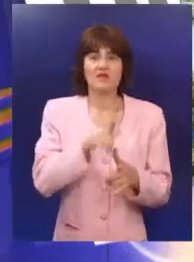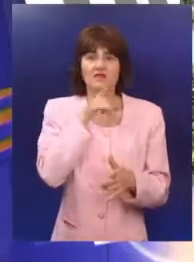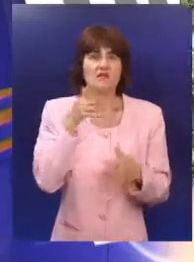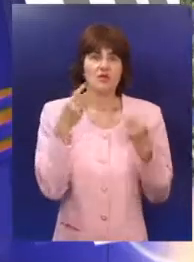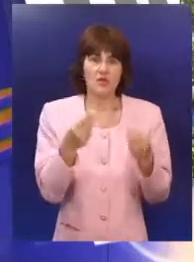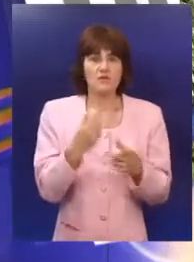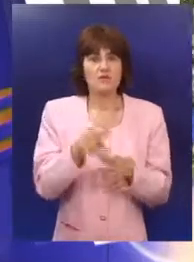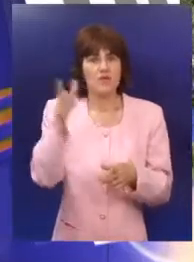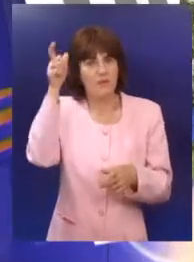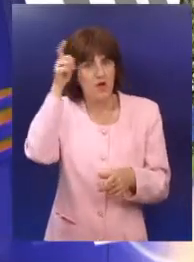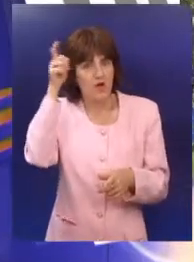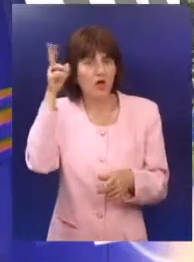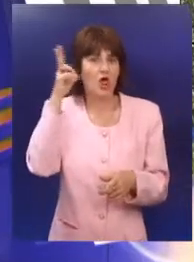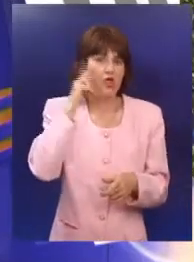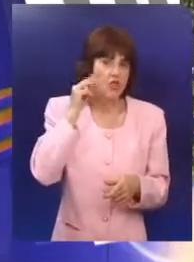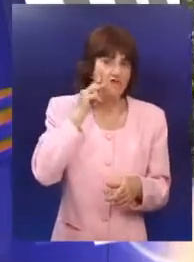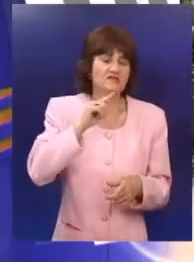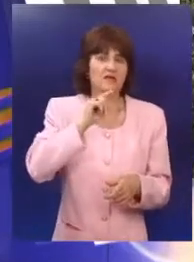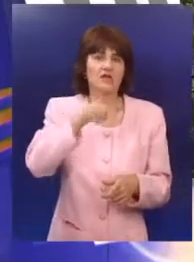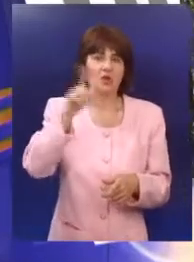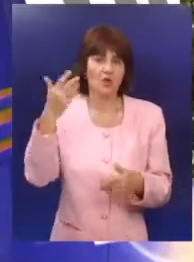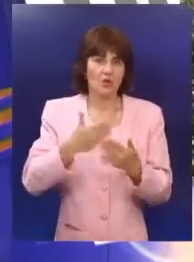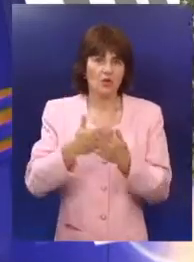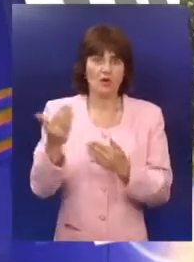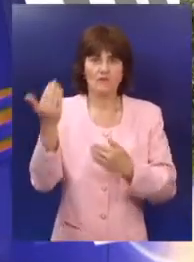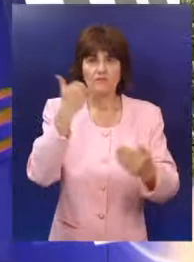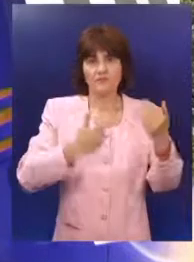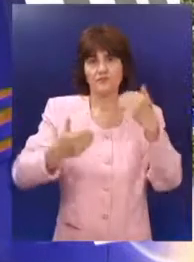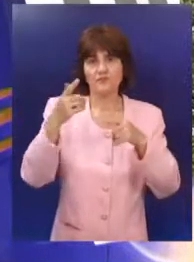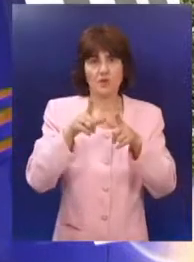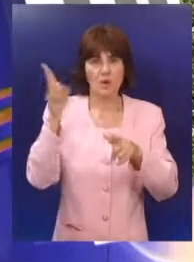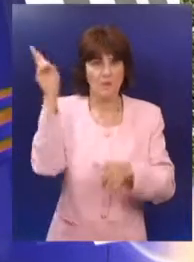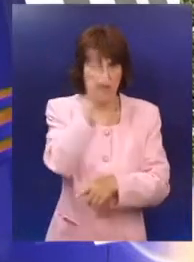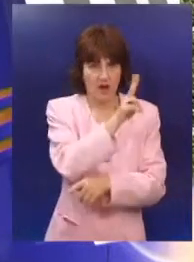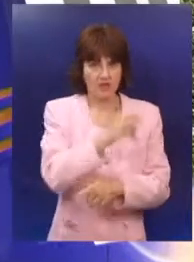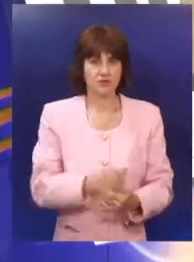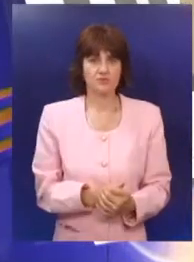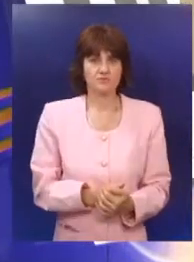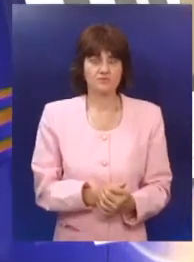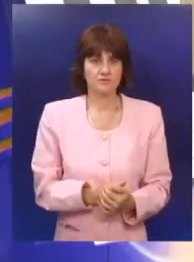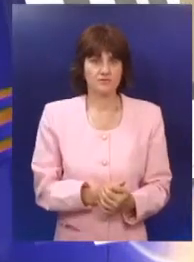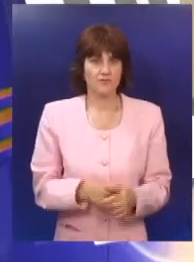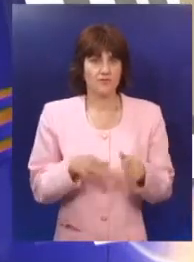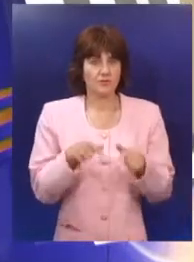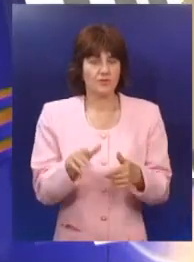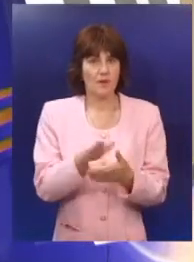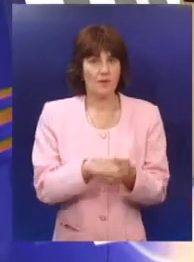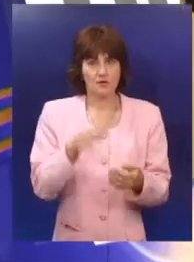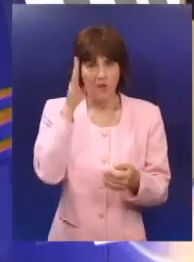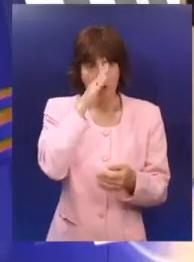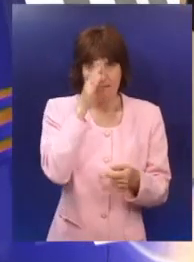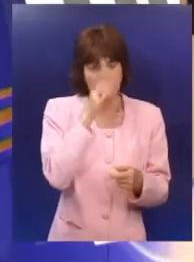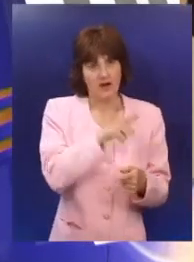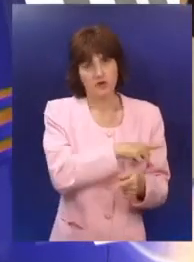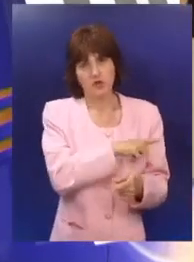mnogi Beograđani, Novosađani i stanovnici drugih gradova Srbije koji uglavnom tokom vikenda borave na Paliću. Sezona počinje krajem marta